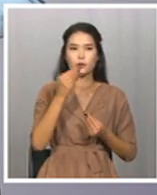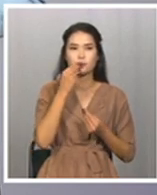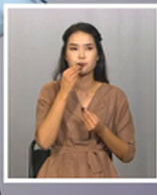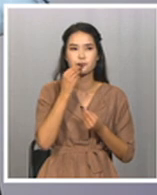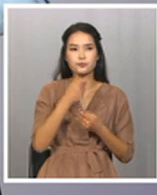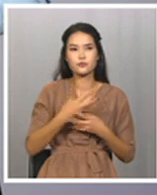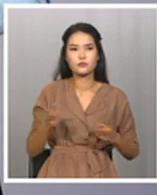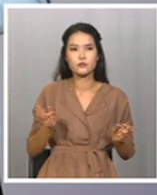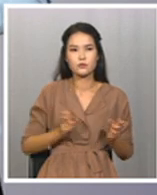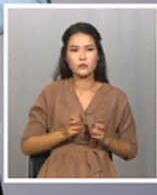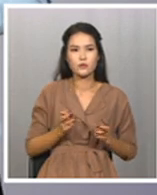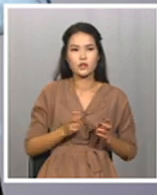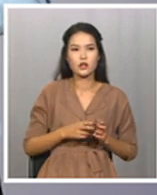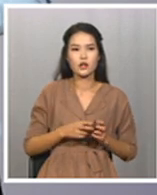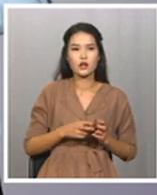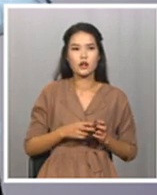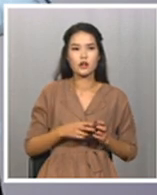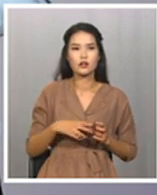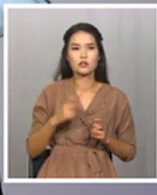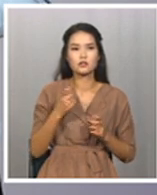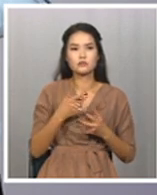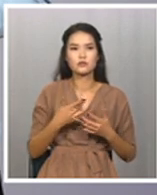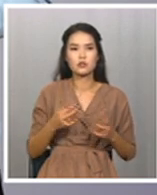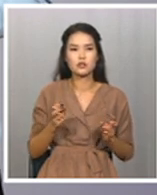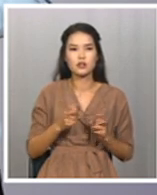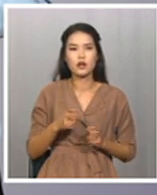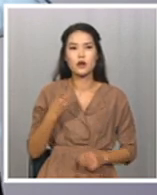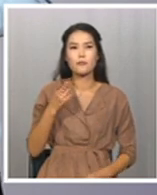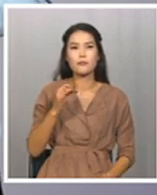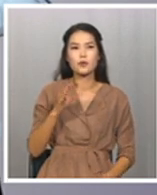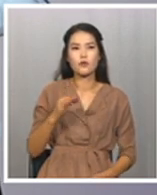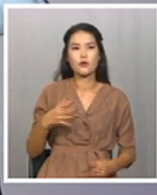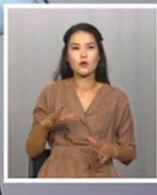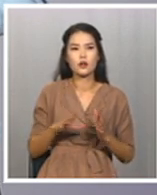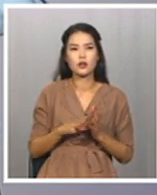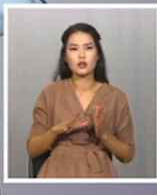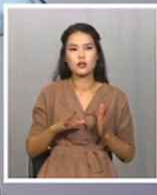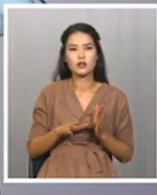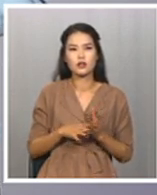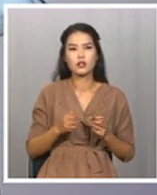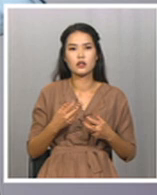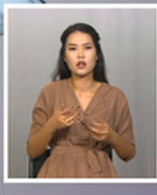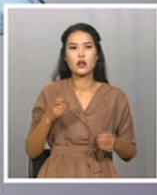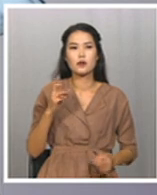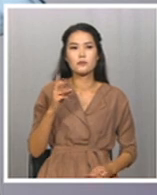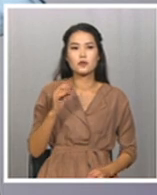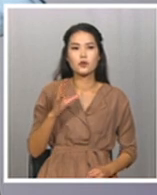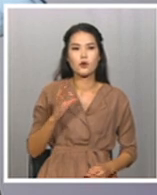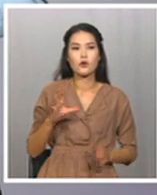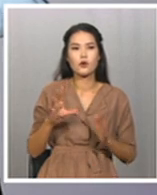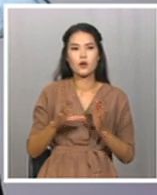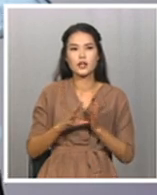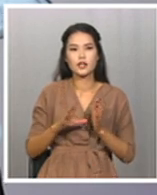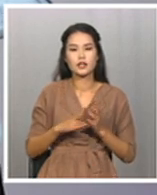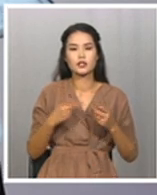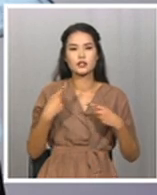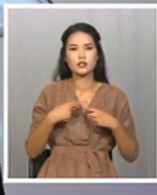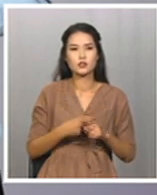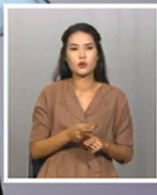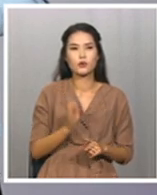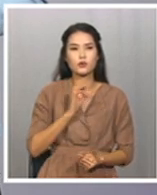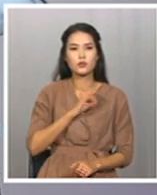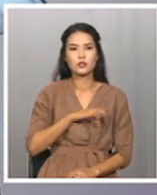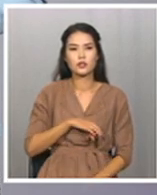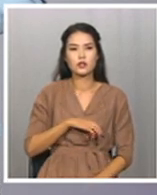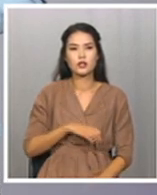өнеркәсібінде, фармацевтикада, биоэлектроникада және биоэнергетикада қолданылады.